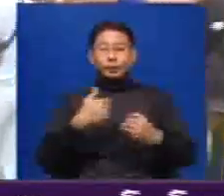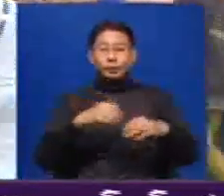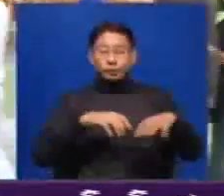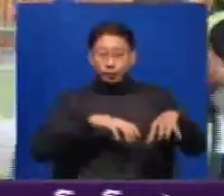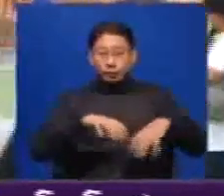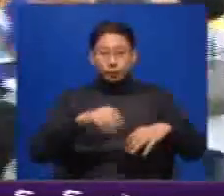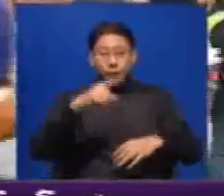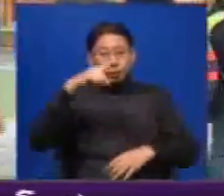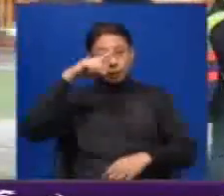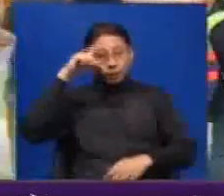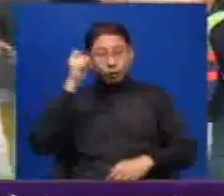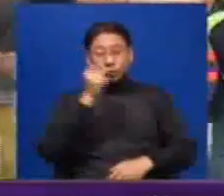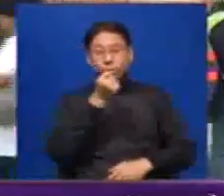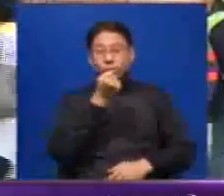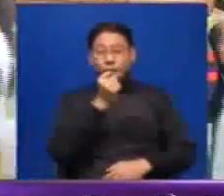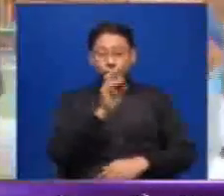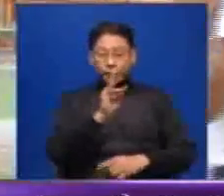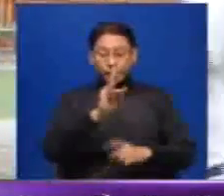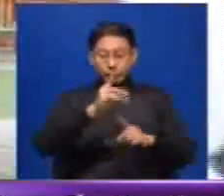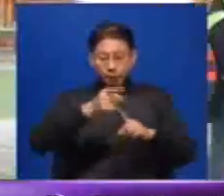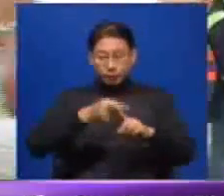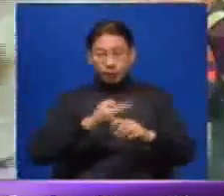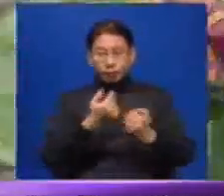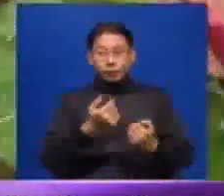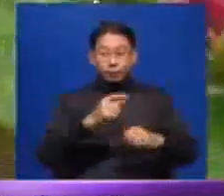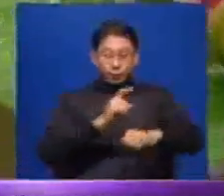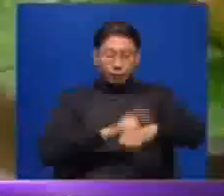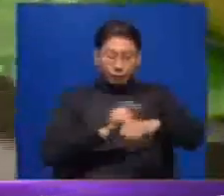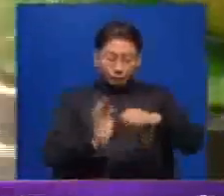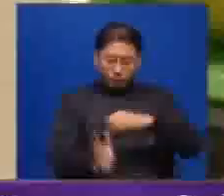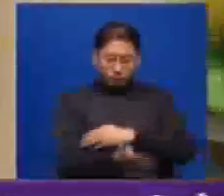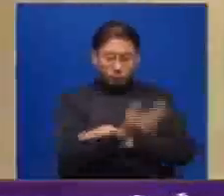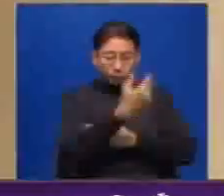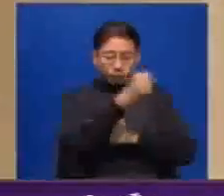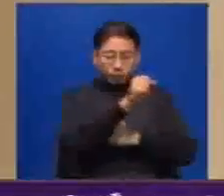ปจนถึงวันเสาร์ที่17พฤษภาคมนี้ตั้งแต่เวลา 10:00 น.จนถึง 21:00 น.